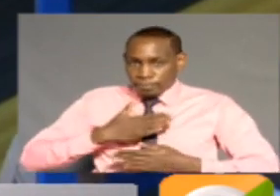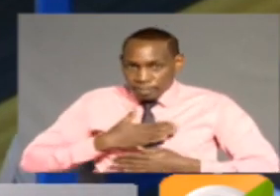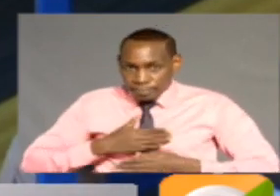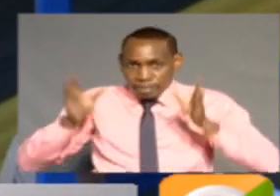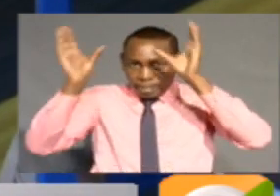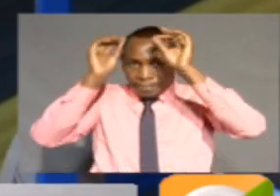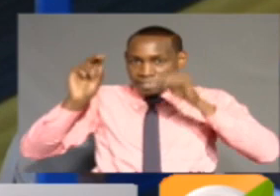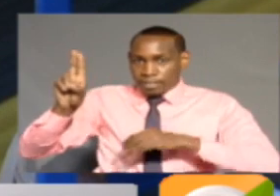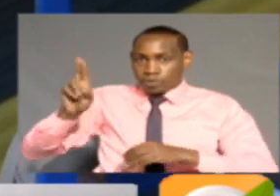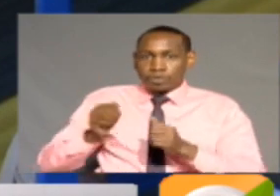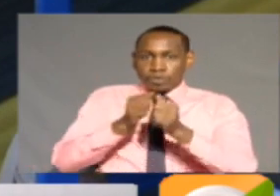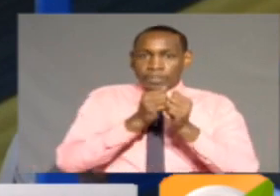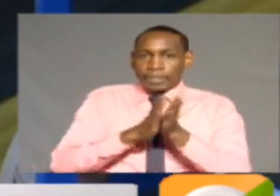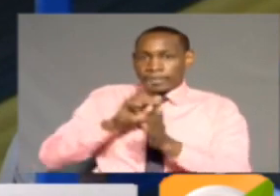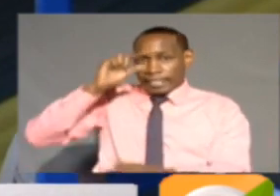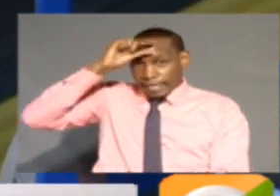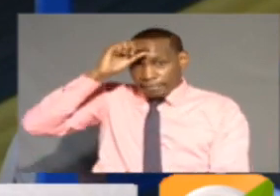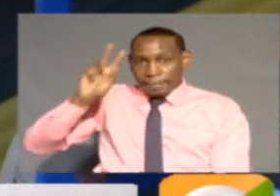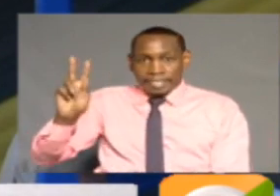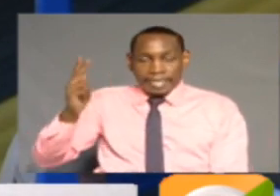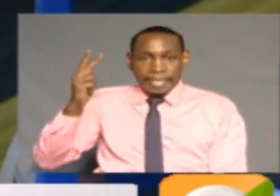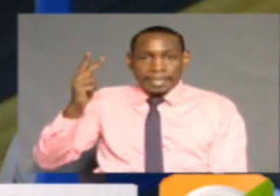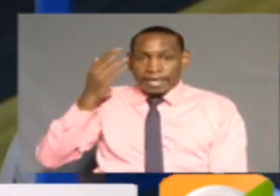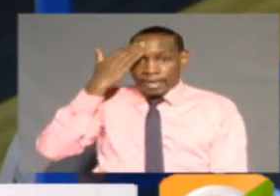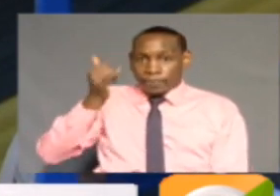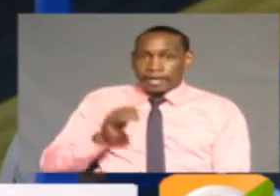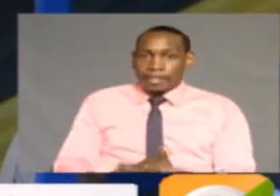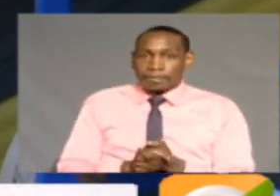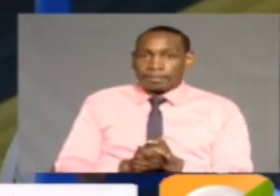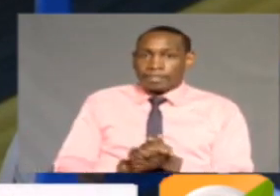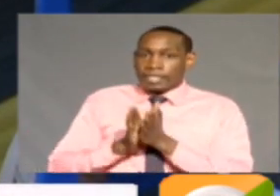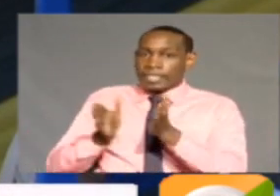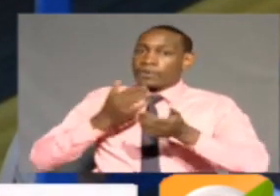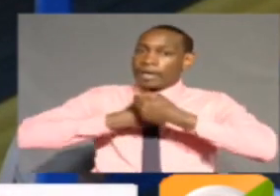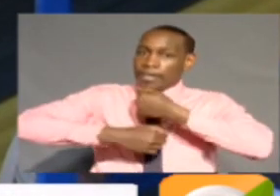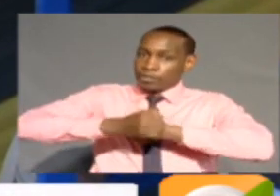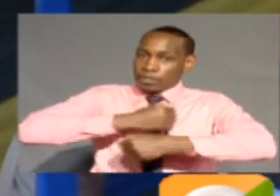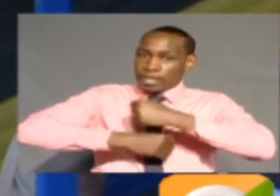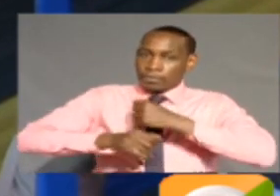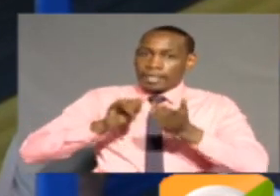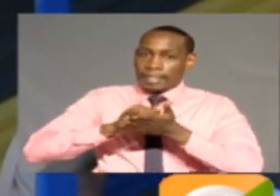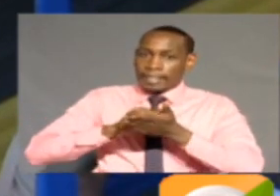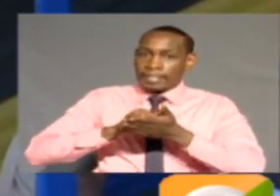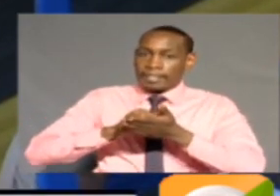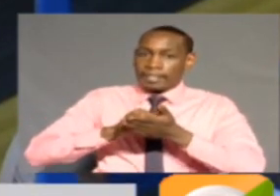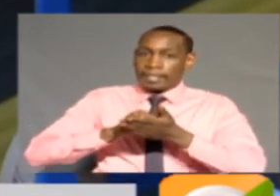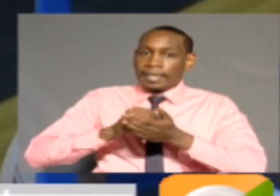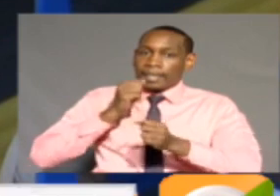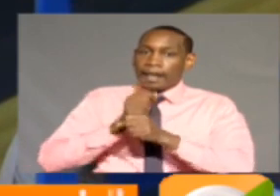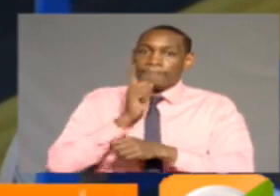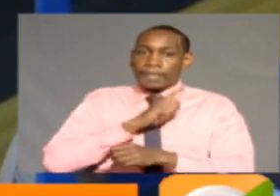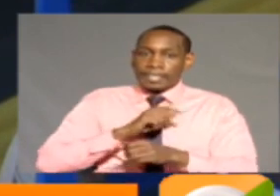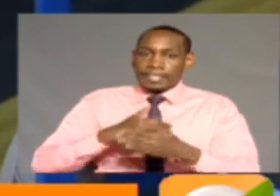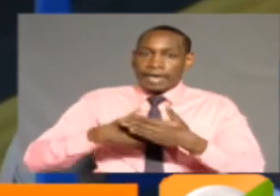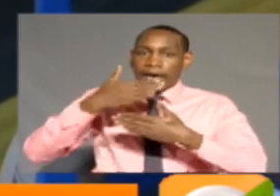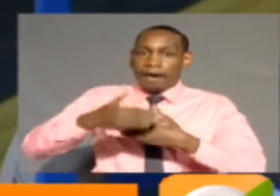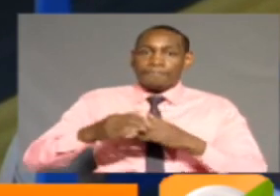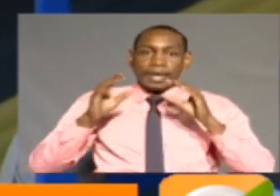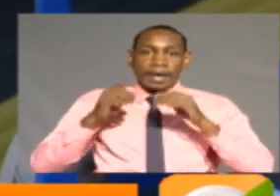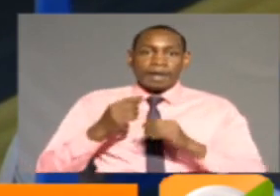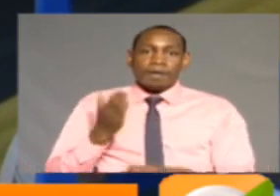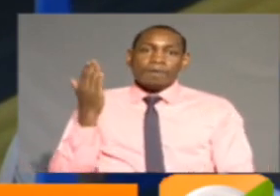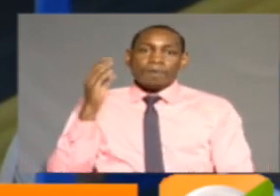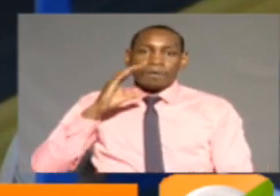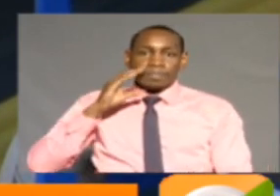Kenyatta pamoja na serikali ya Kenya kwa ujumla kwa hatua uliochukua kufuatia kauli iliyotolewa na